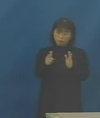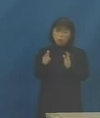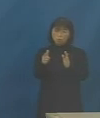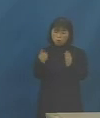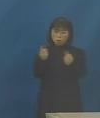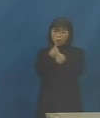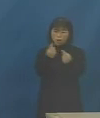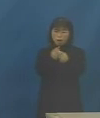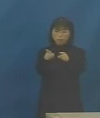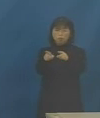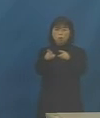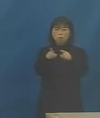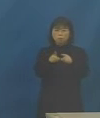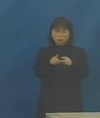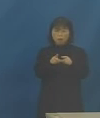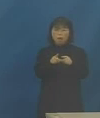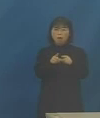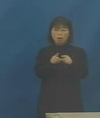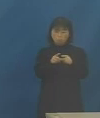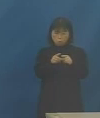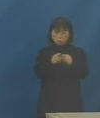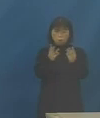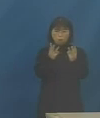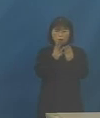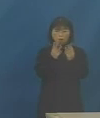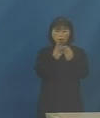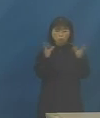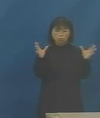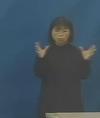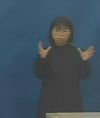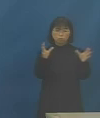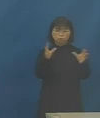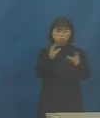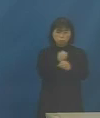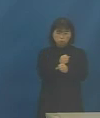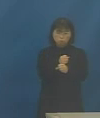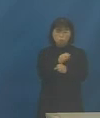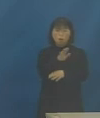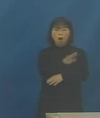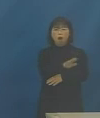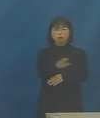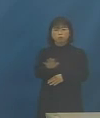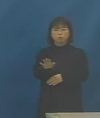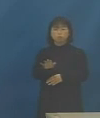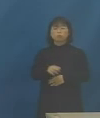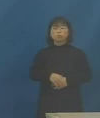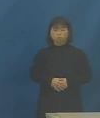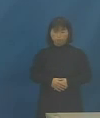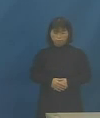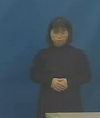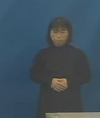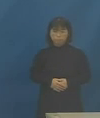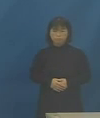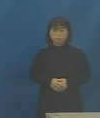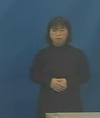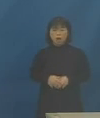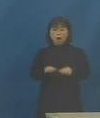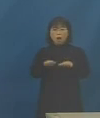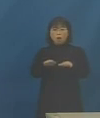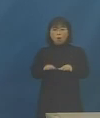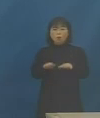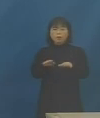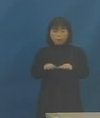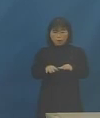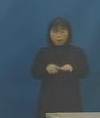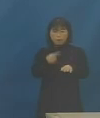によってということでありますがやはり絶滅九州ということも出てくるわけでありましていろいろ入れ替わりがあるとこの度あのレッド